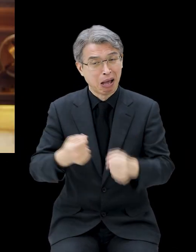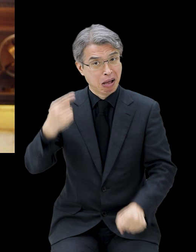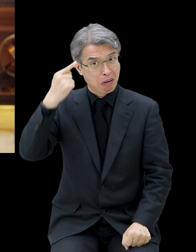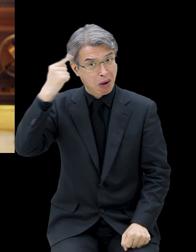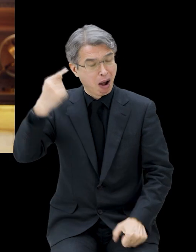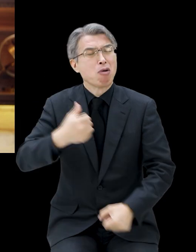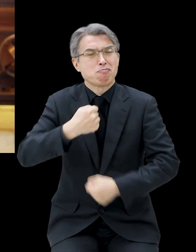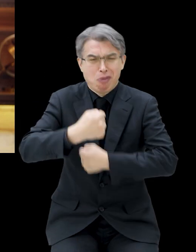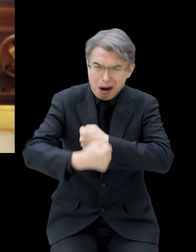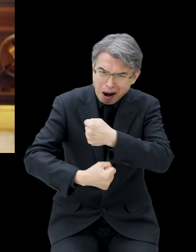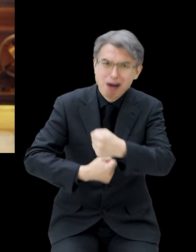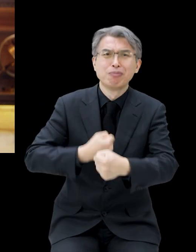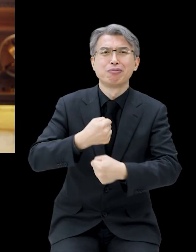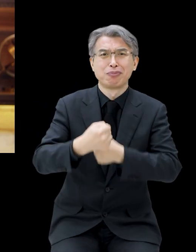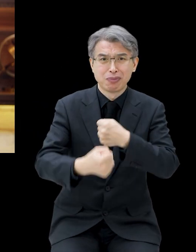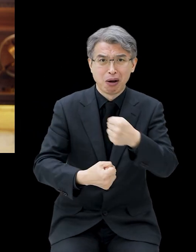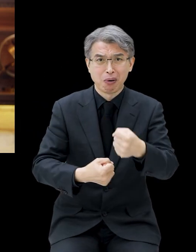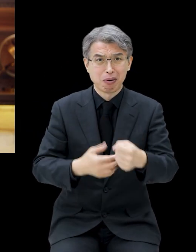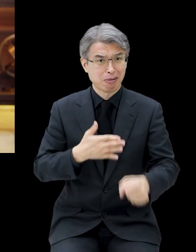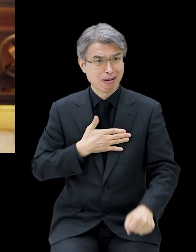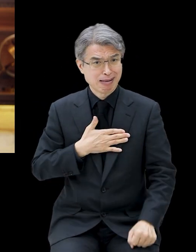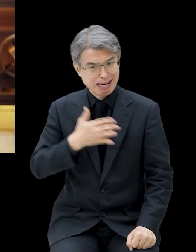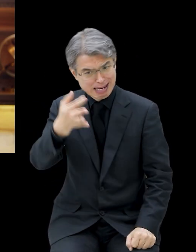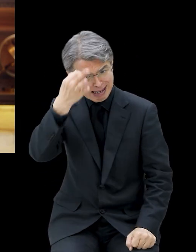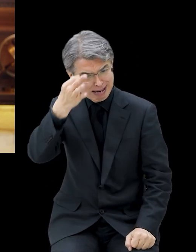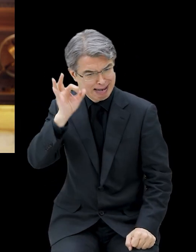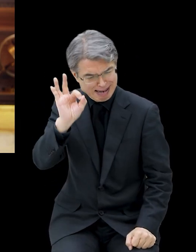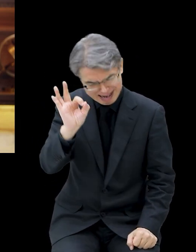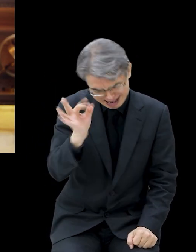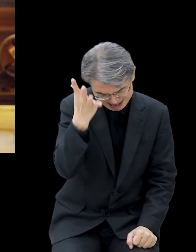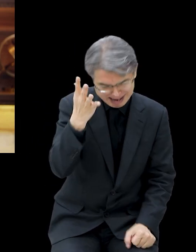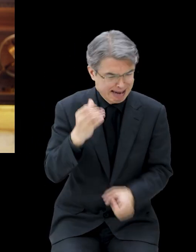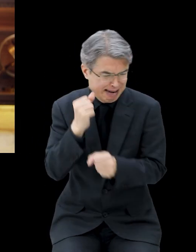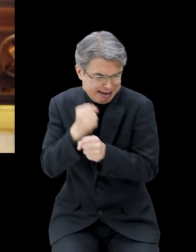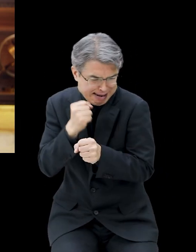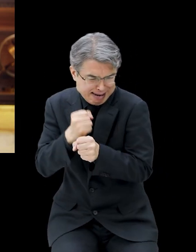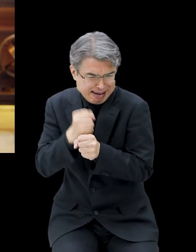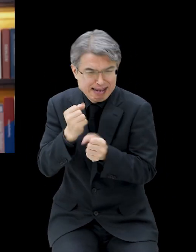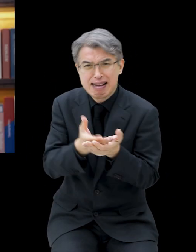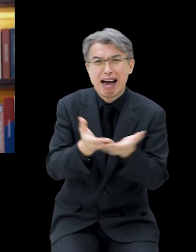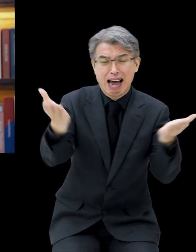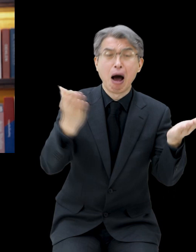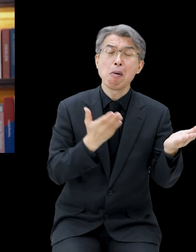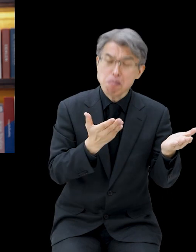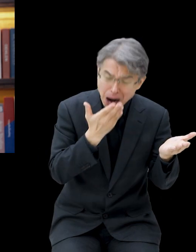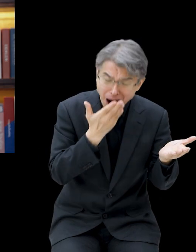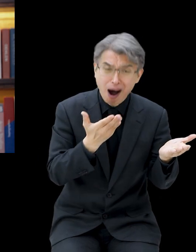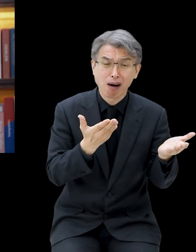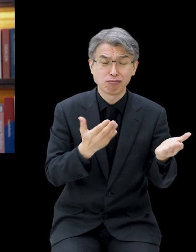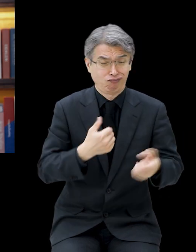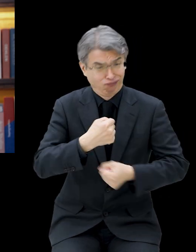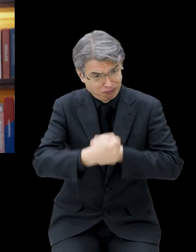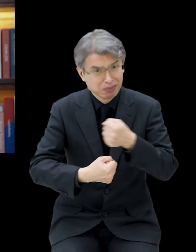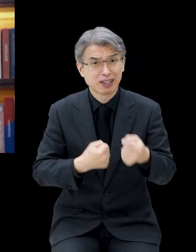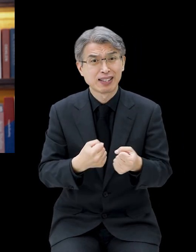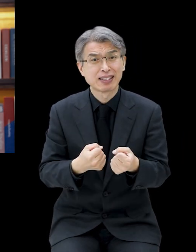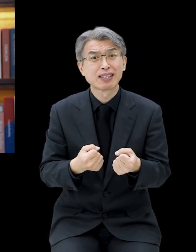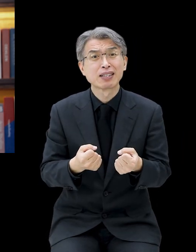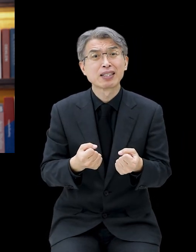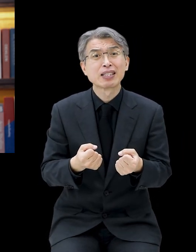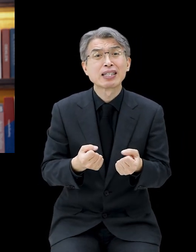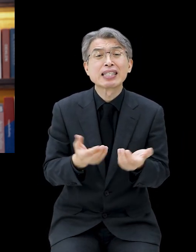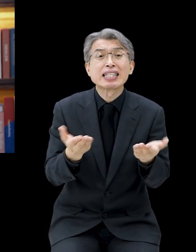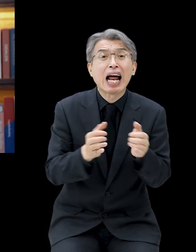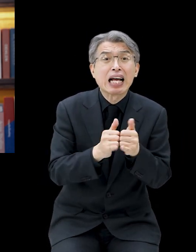있고 마음대로 자기 기량을 펼칠 수 있는 그런 회사입니다. 그래서 직원들의 이직률이